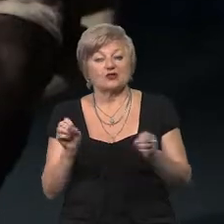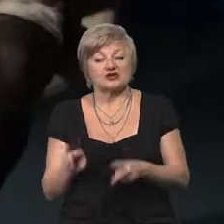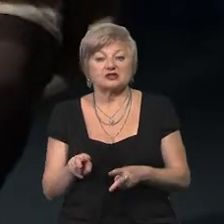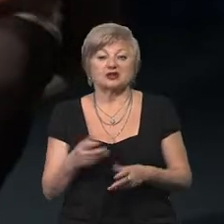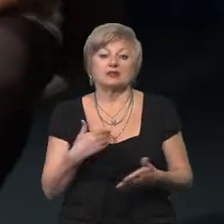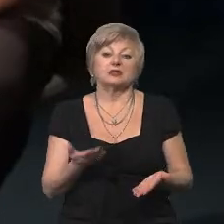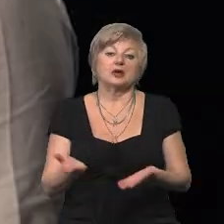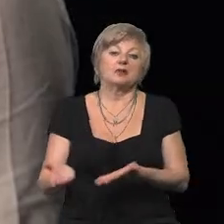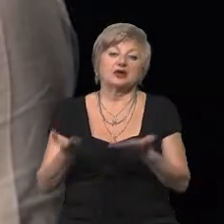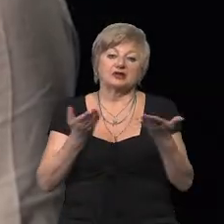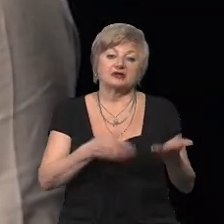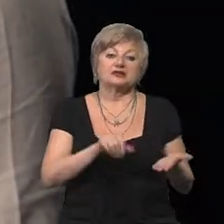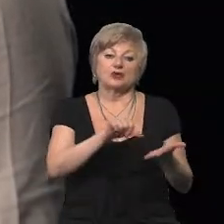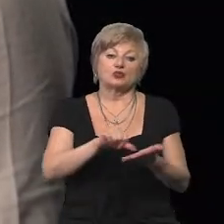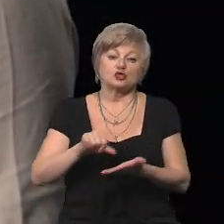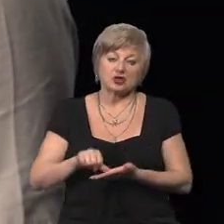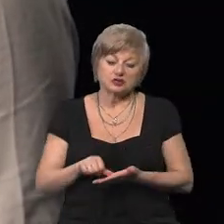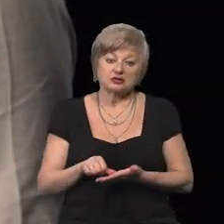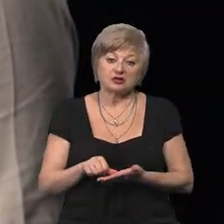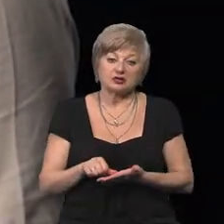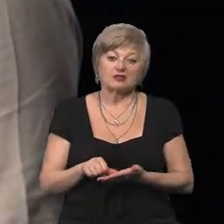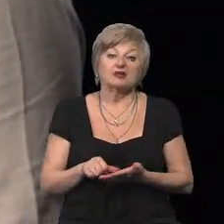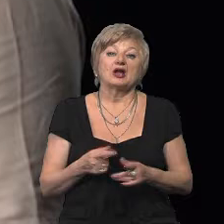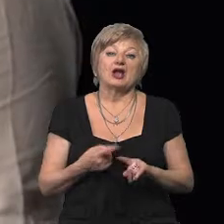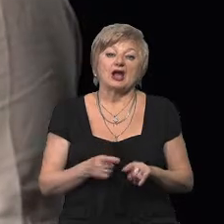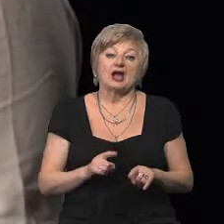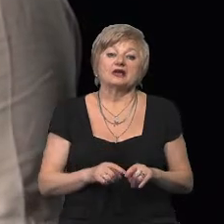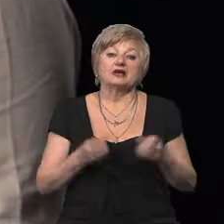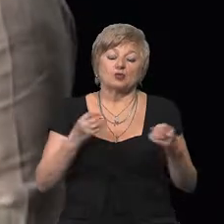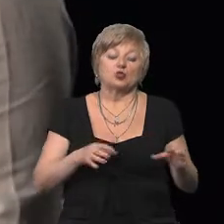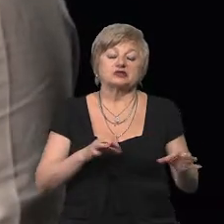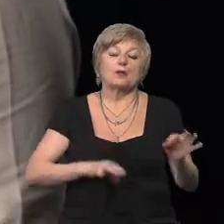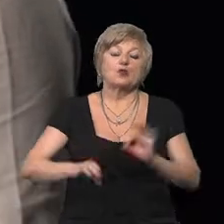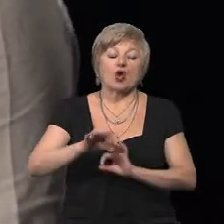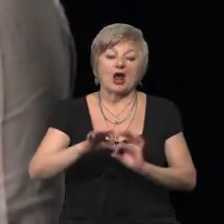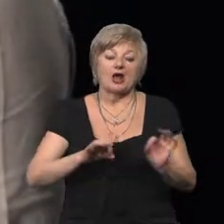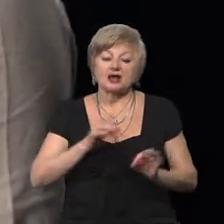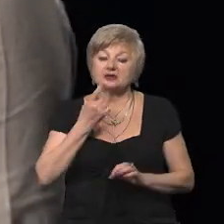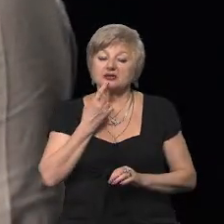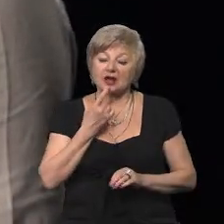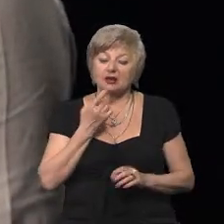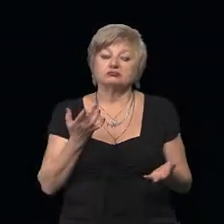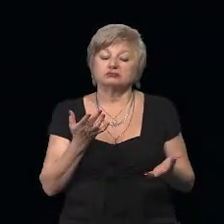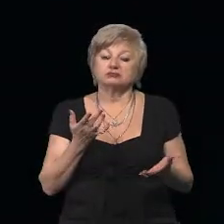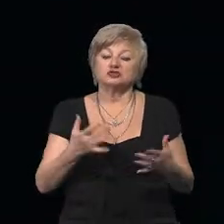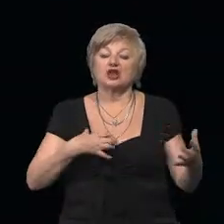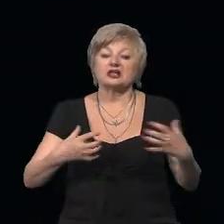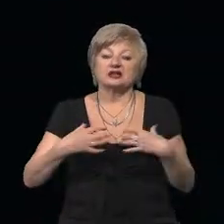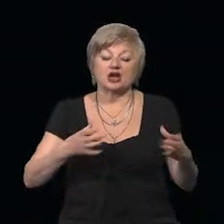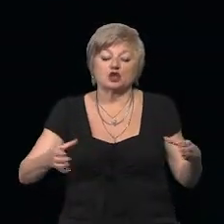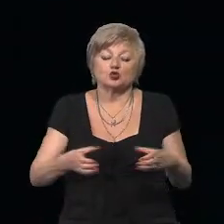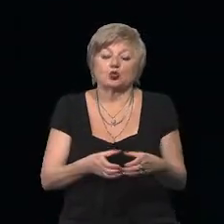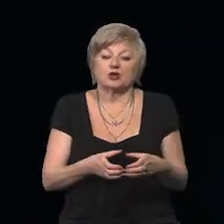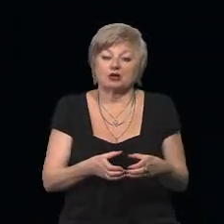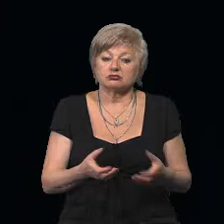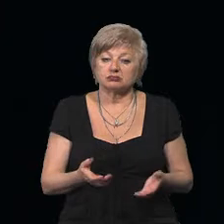поучаствовать в этой идее. То есть это скорее такая проектная театральная студия пока. Ну, проєктна студія, якщо